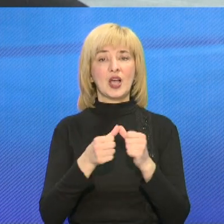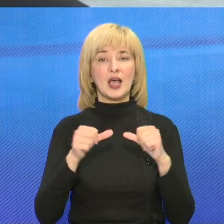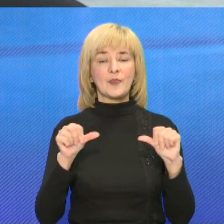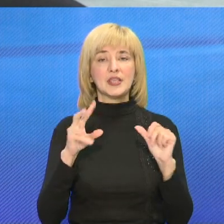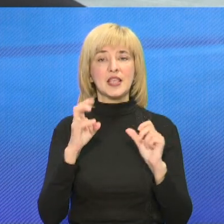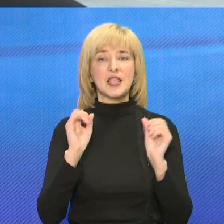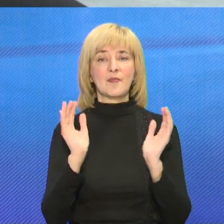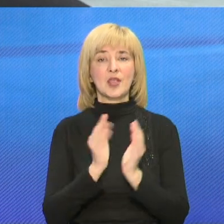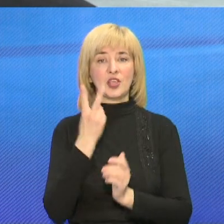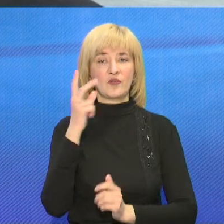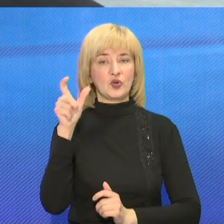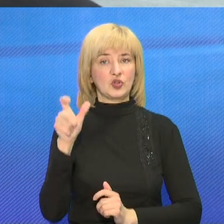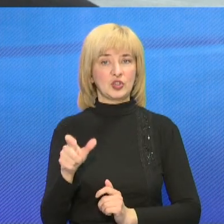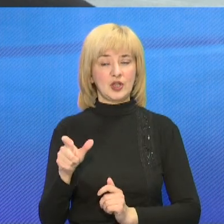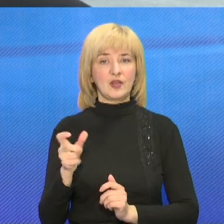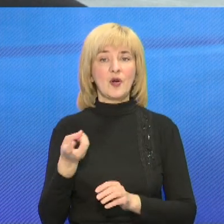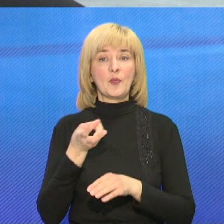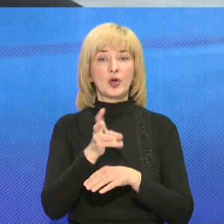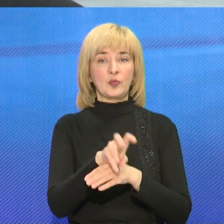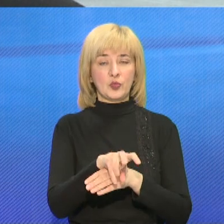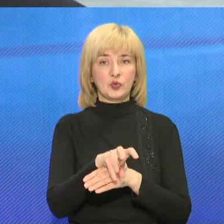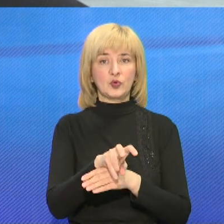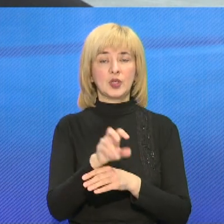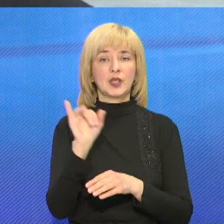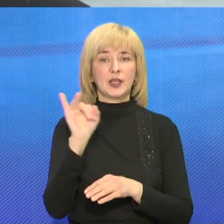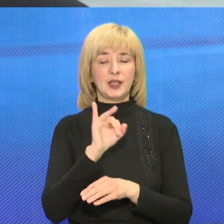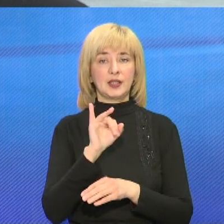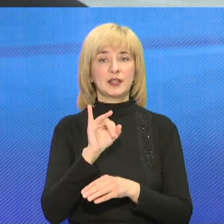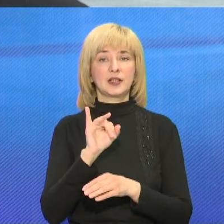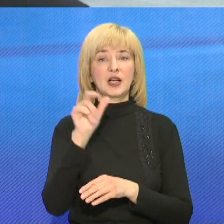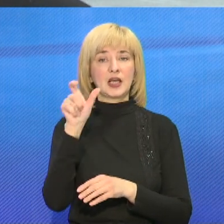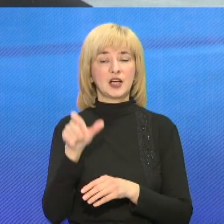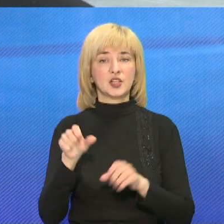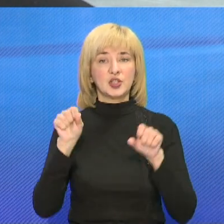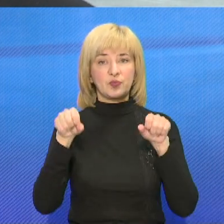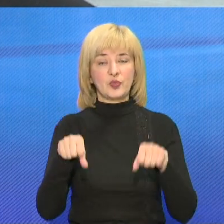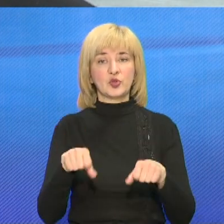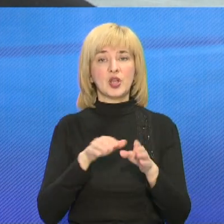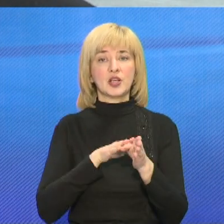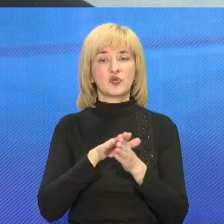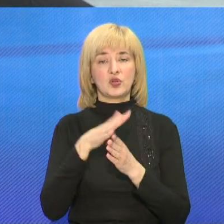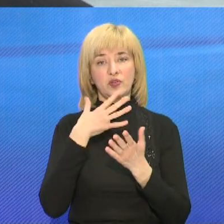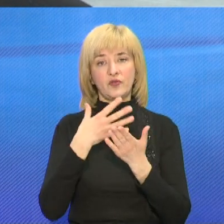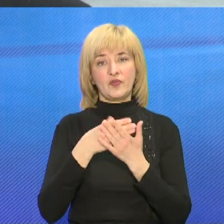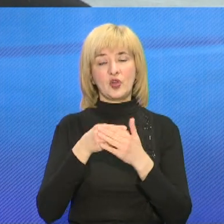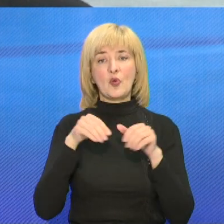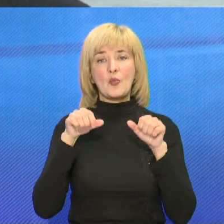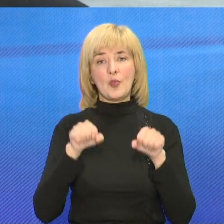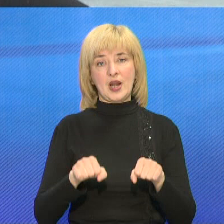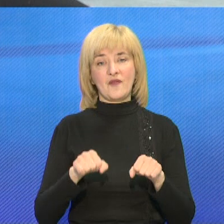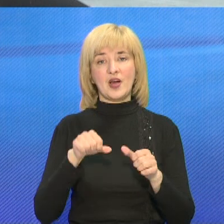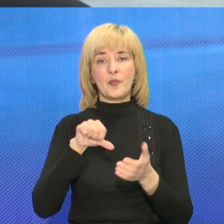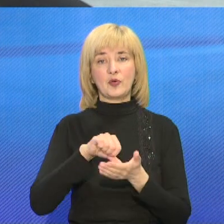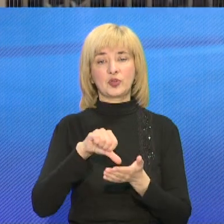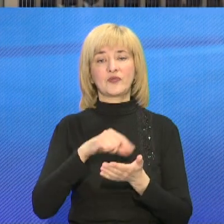двух членов участковой комиссии прибудут туда, и, значит, гражданин сможет осуществить свое конституционное право принять